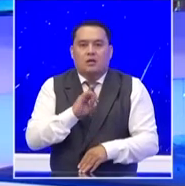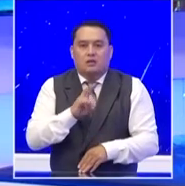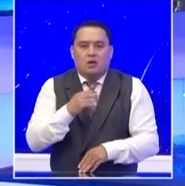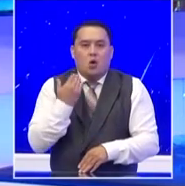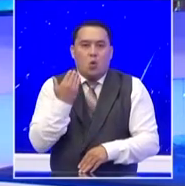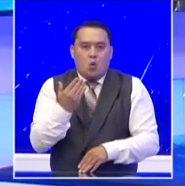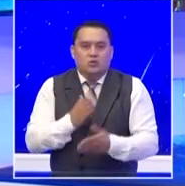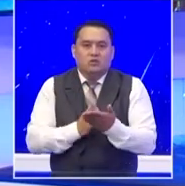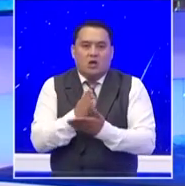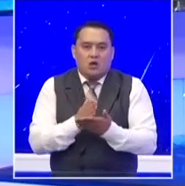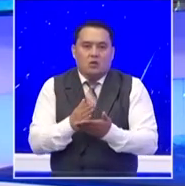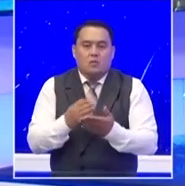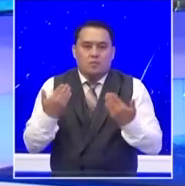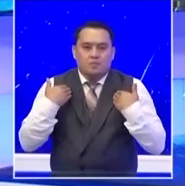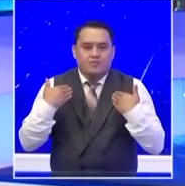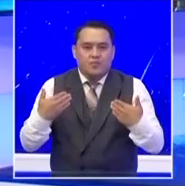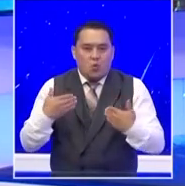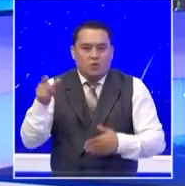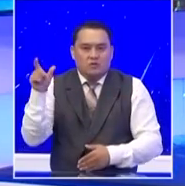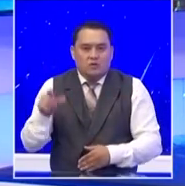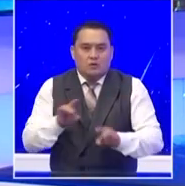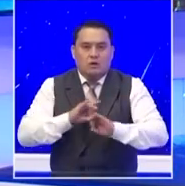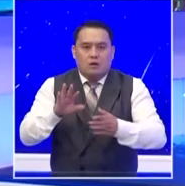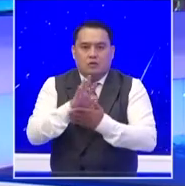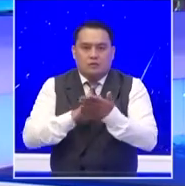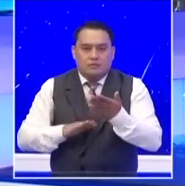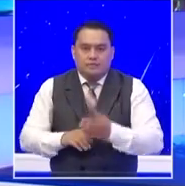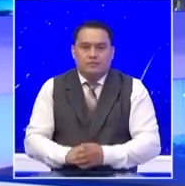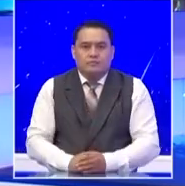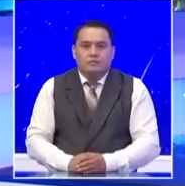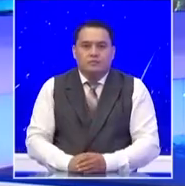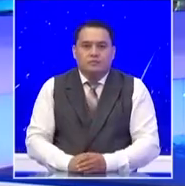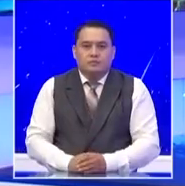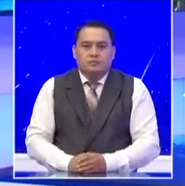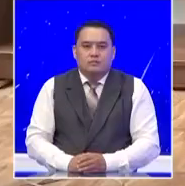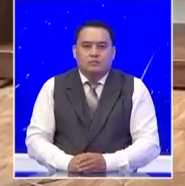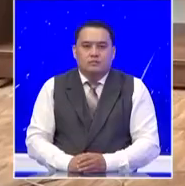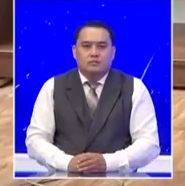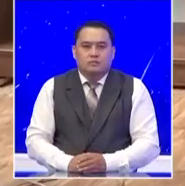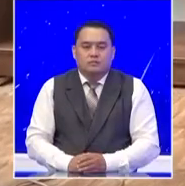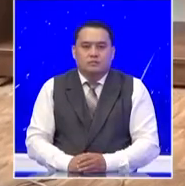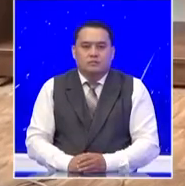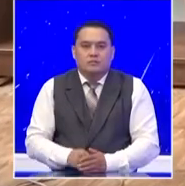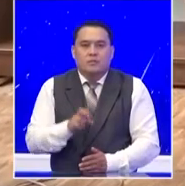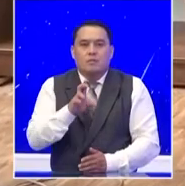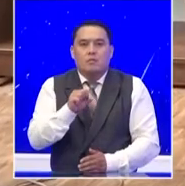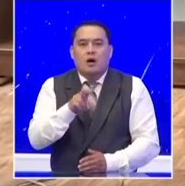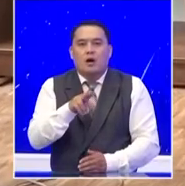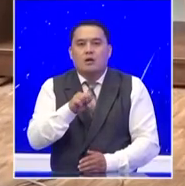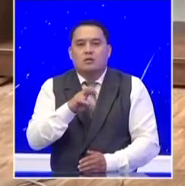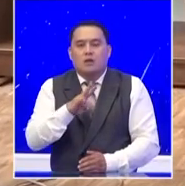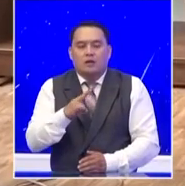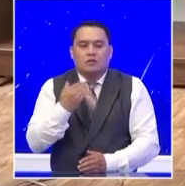Рамжанов. О заслугах доблестного стража порядка расскажет Анвар Амангельдинов. Баглан Рамжанов – потомственный